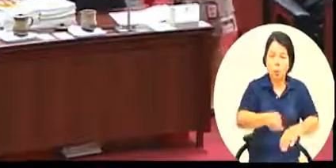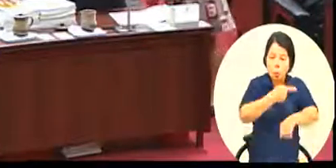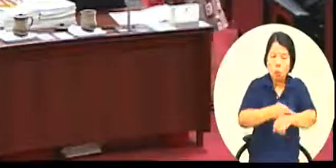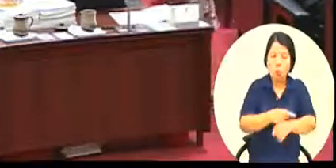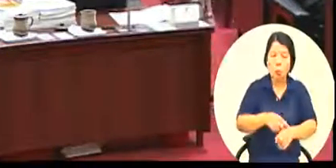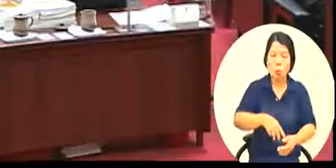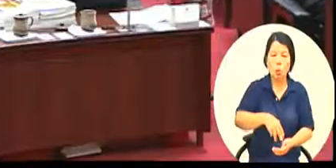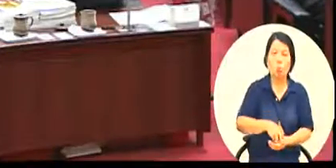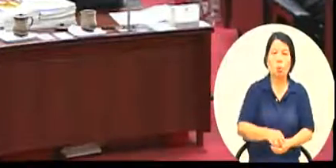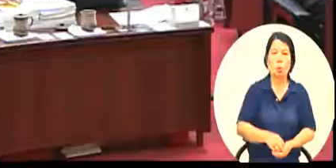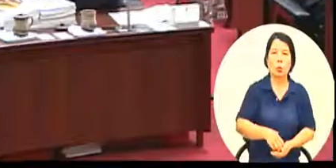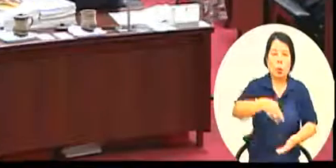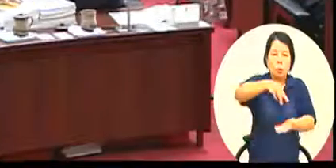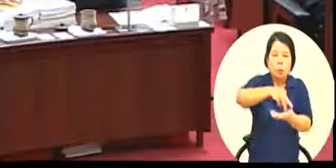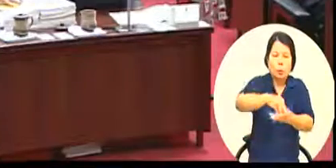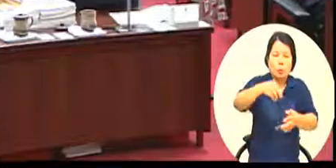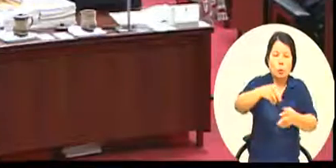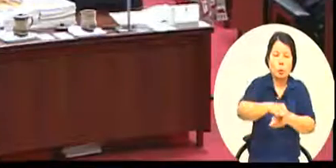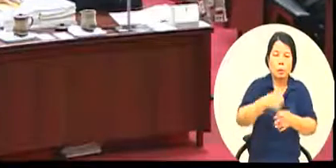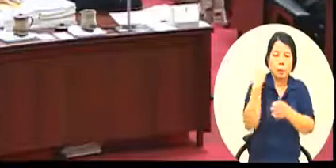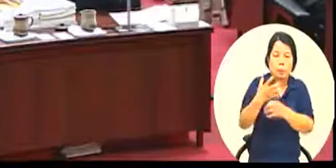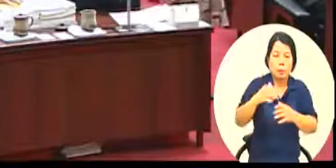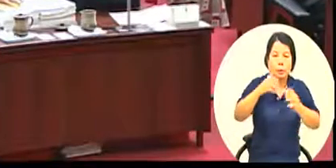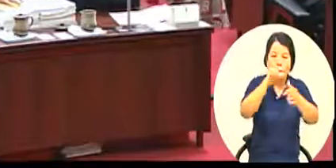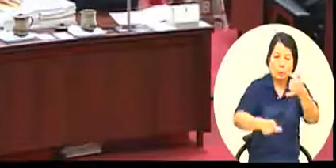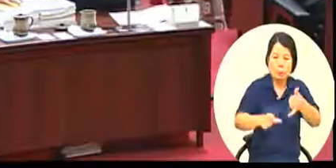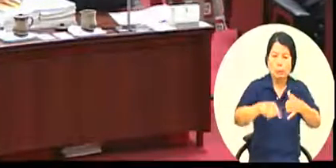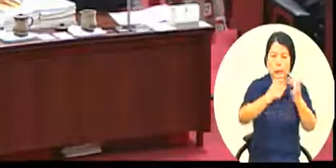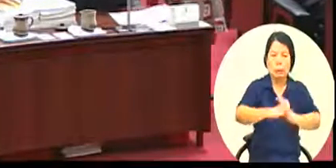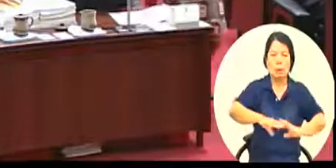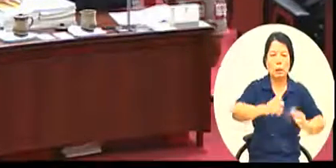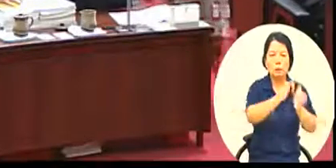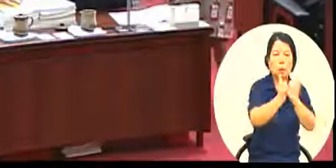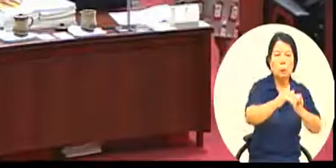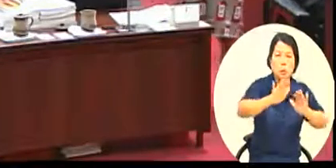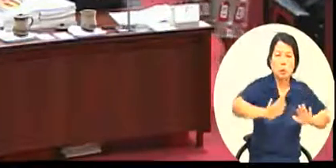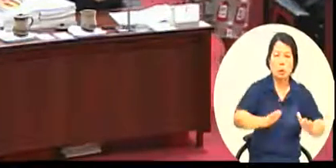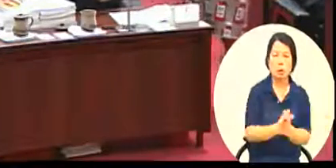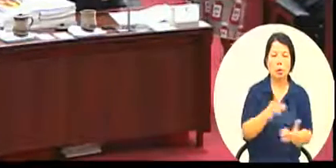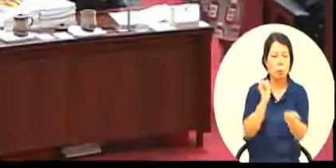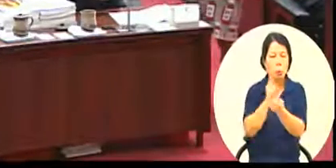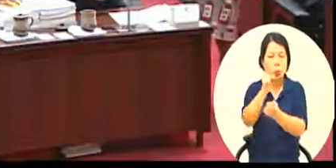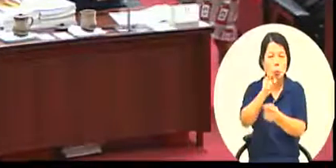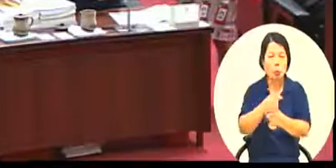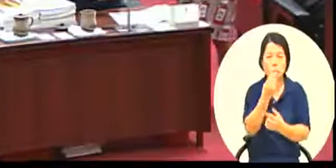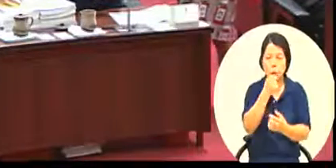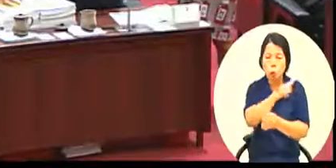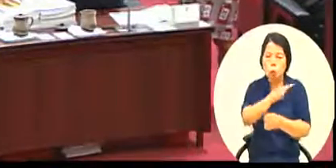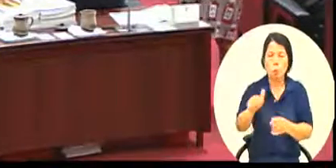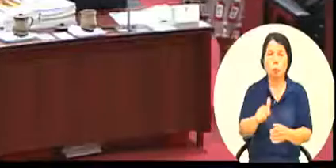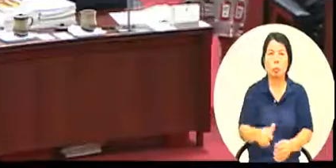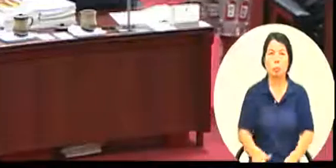之后，我们国人对于食品的安全是非常非常的一个